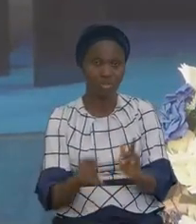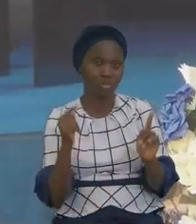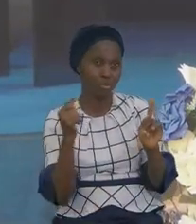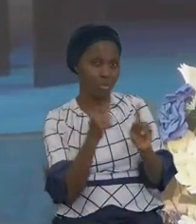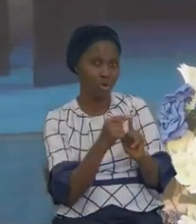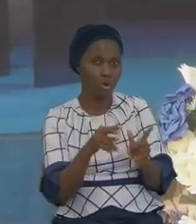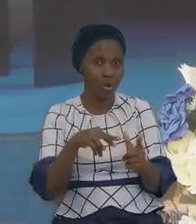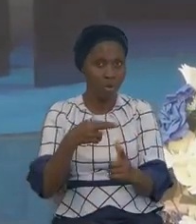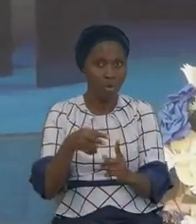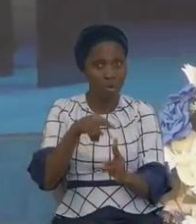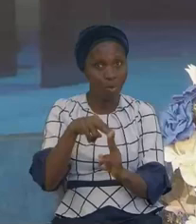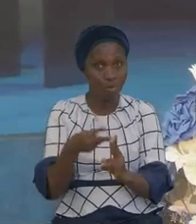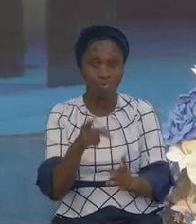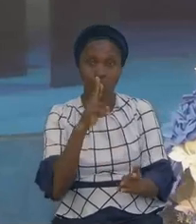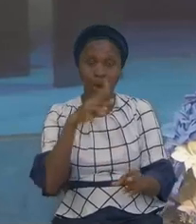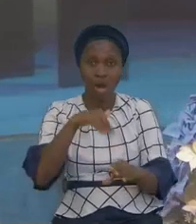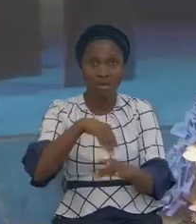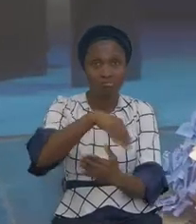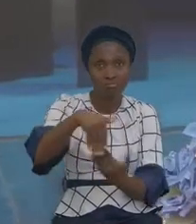Anywhere.